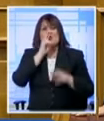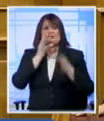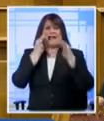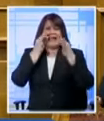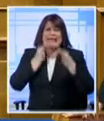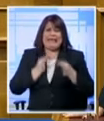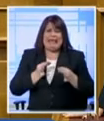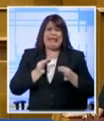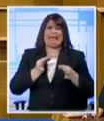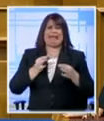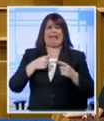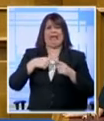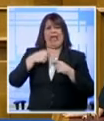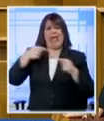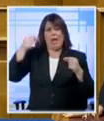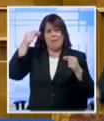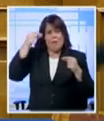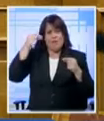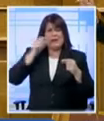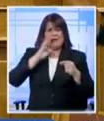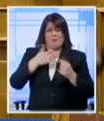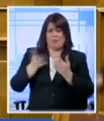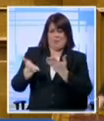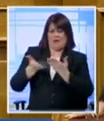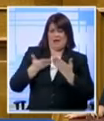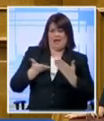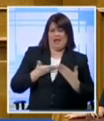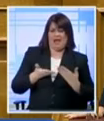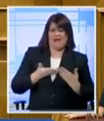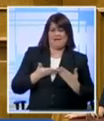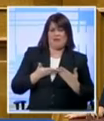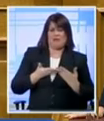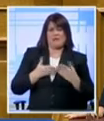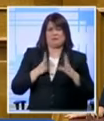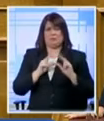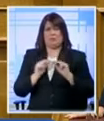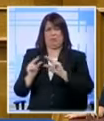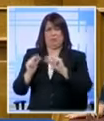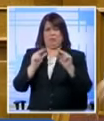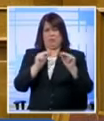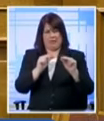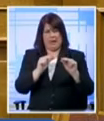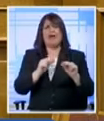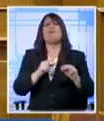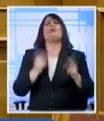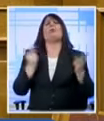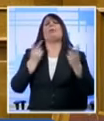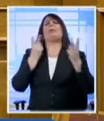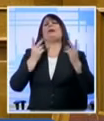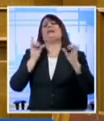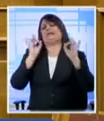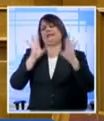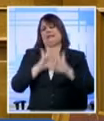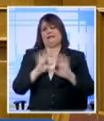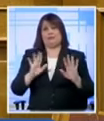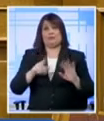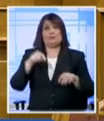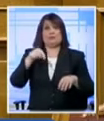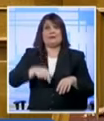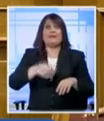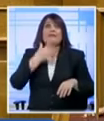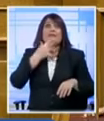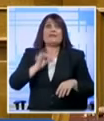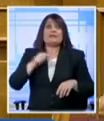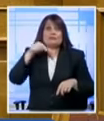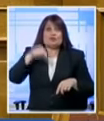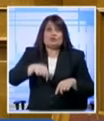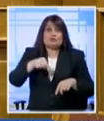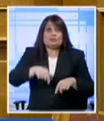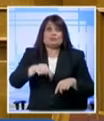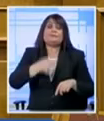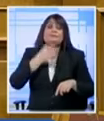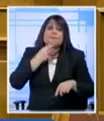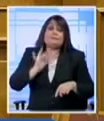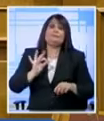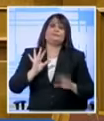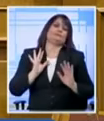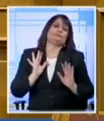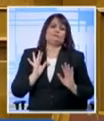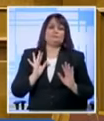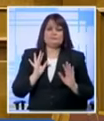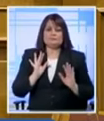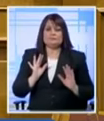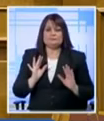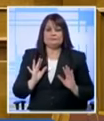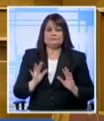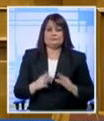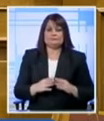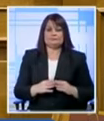Ιαπωνίας και δεν ξέρω τι άλλο ακούγεται στα διάφορα τηλεπαράθυρα. Και η ευκαιρία είναι τώρα. Και βεβαίως ο τρόπος